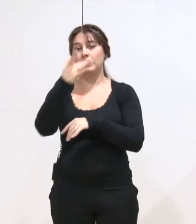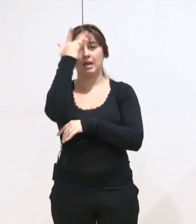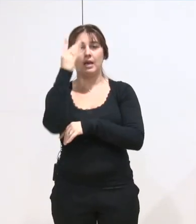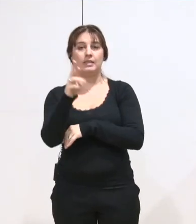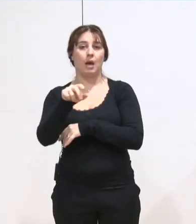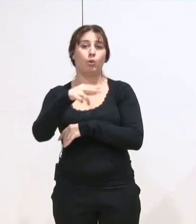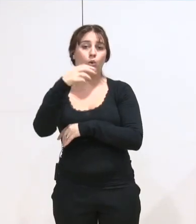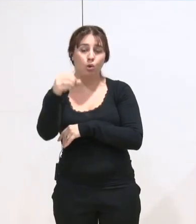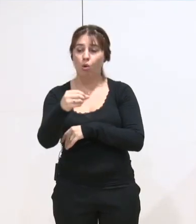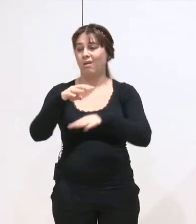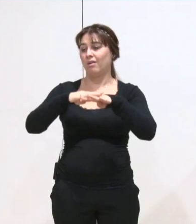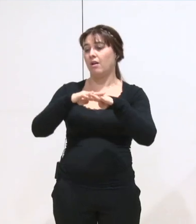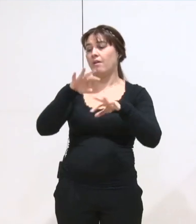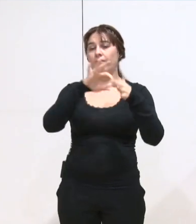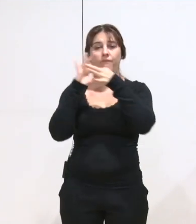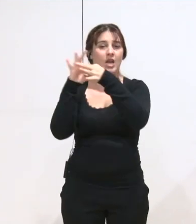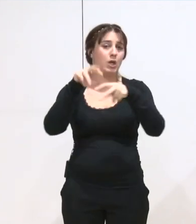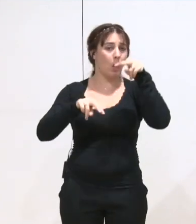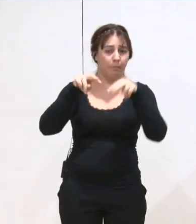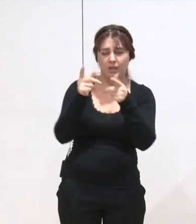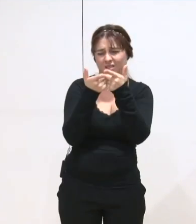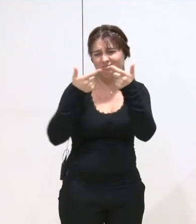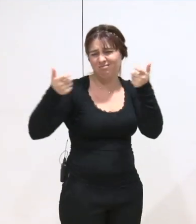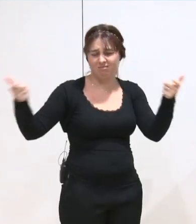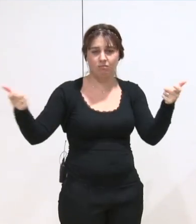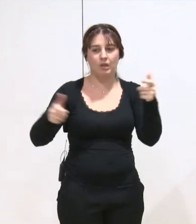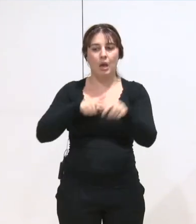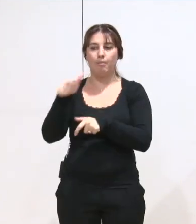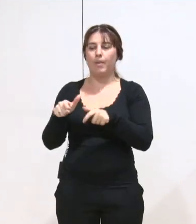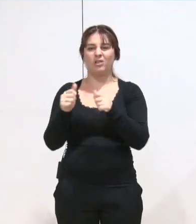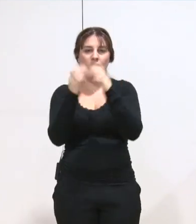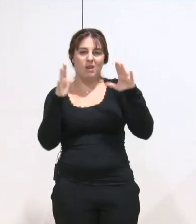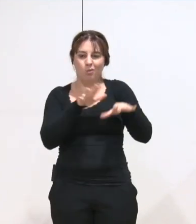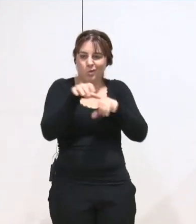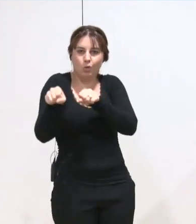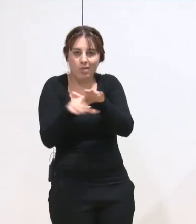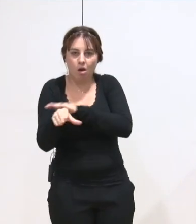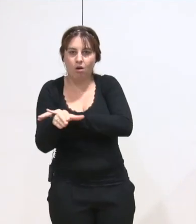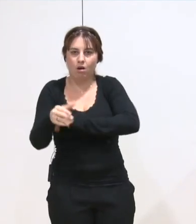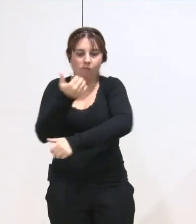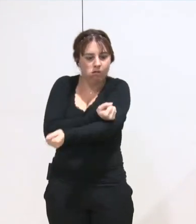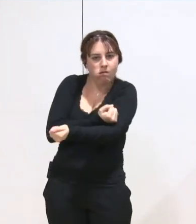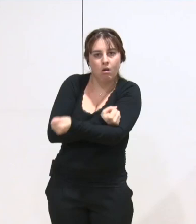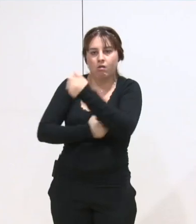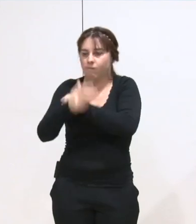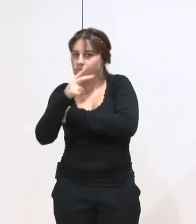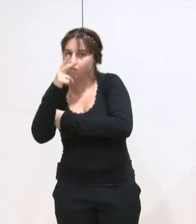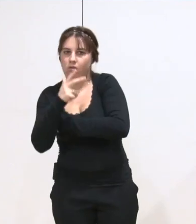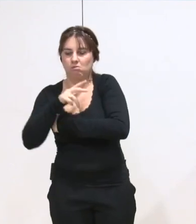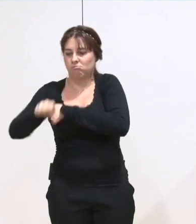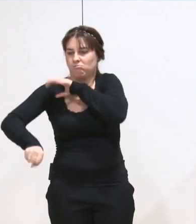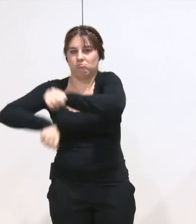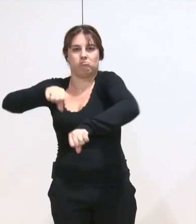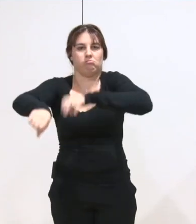rue Hirvois, village olympique, mais aussi les squatters alcoolisés et shootés qui se sont appropriés de nombreux espaces publics,